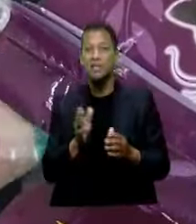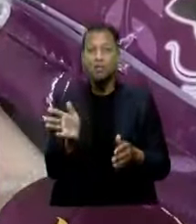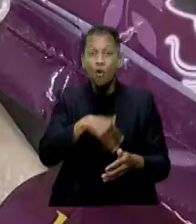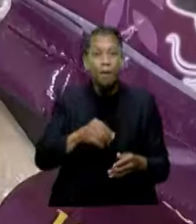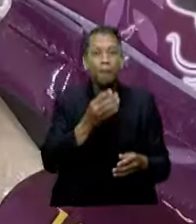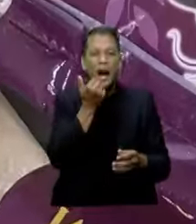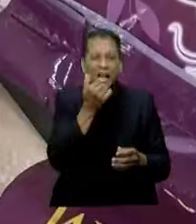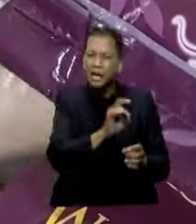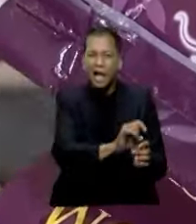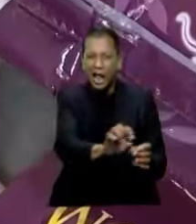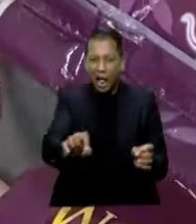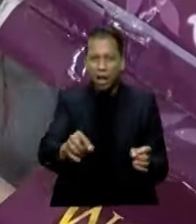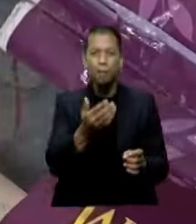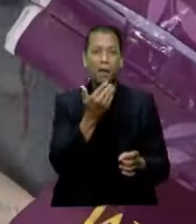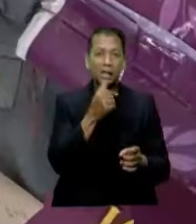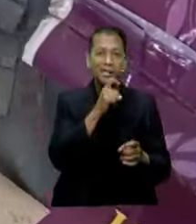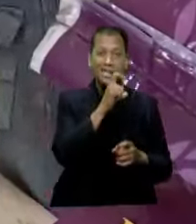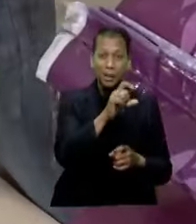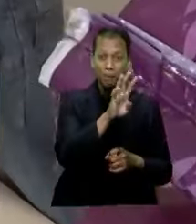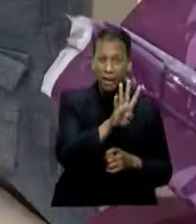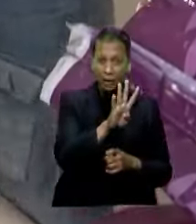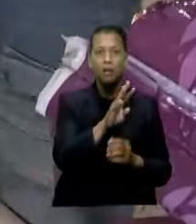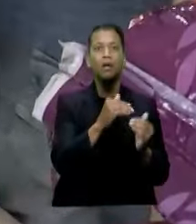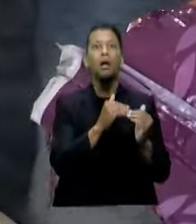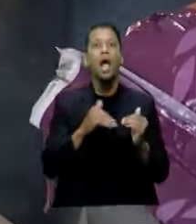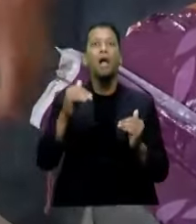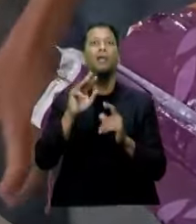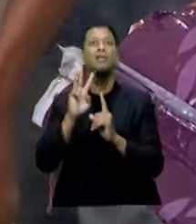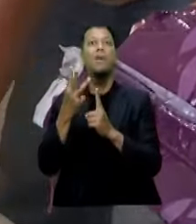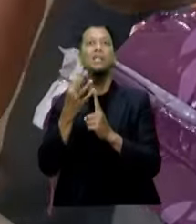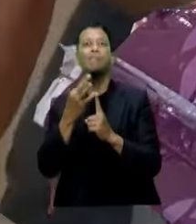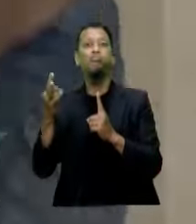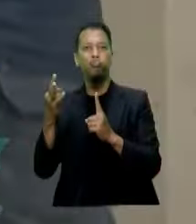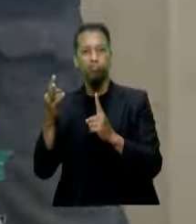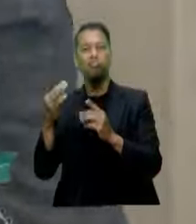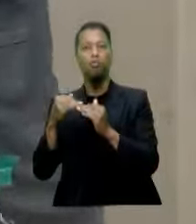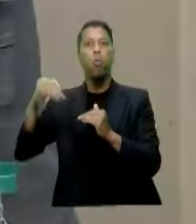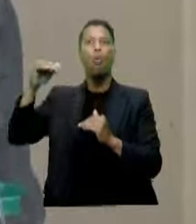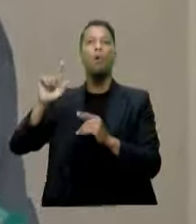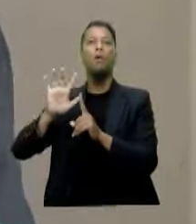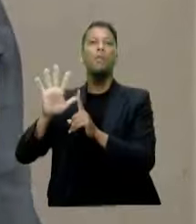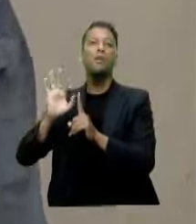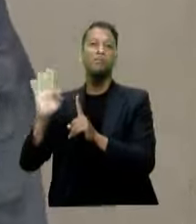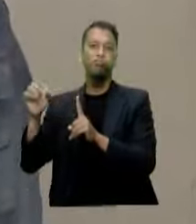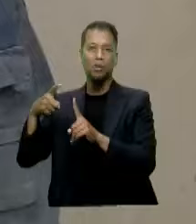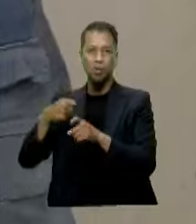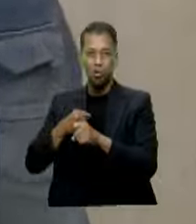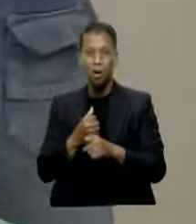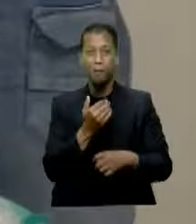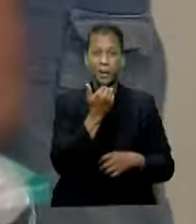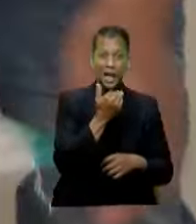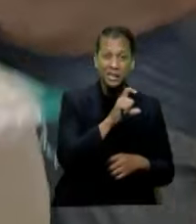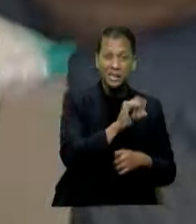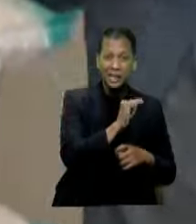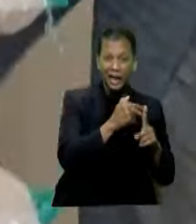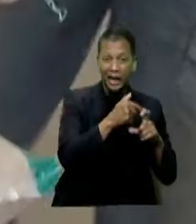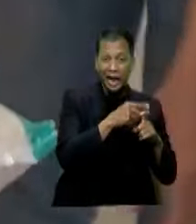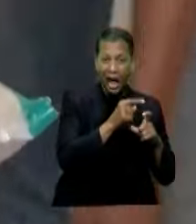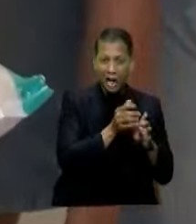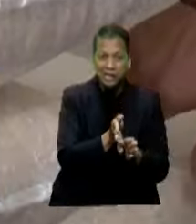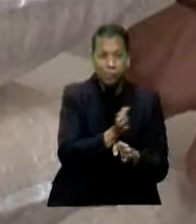pasaran beras C4 naik dari Rp13.000 menjadi Rp15.000 per kg beras cerang sebelumnya